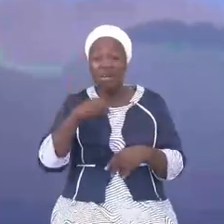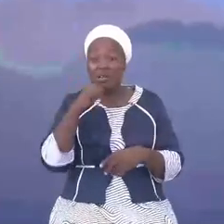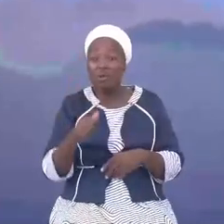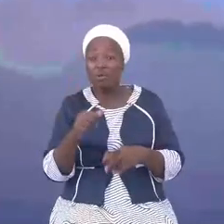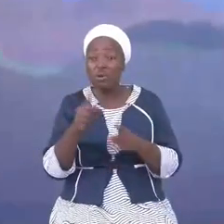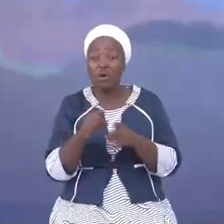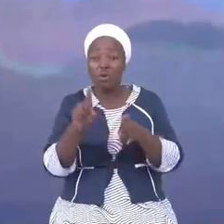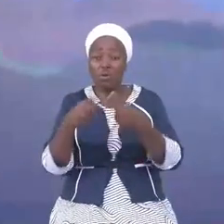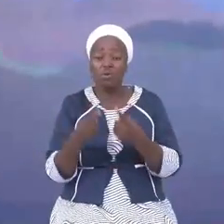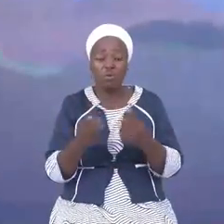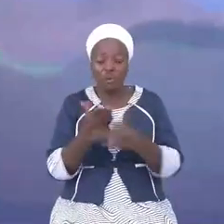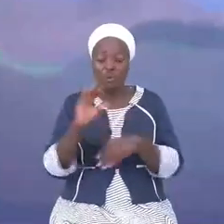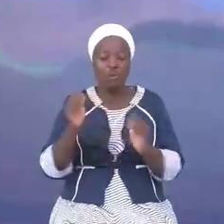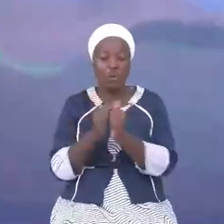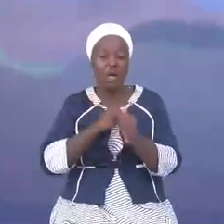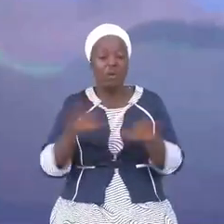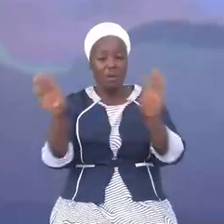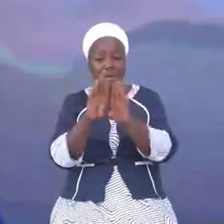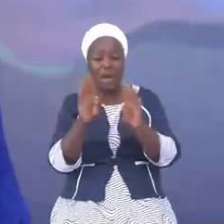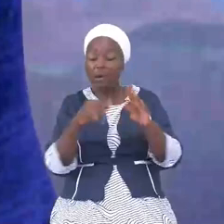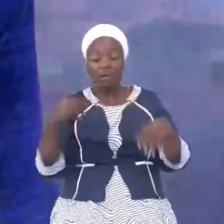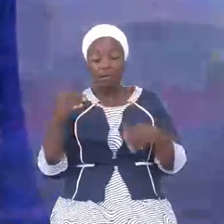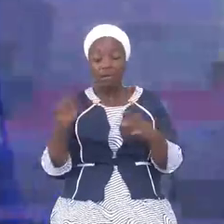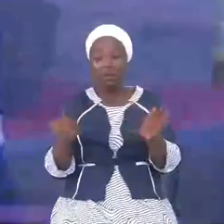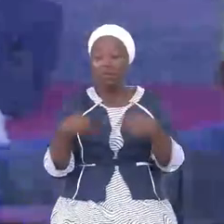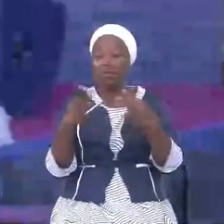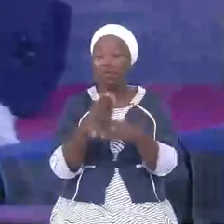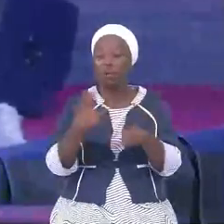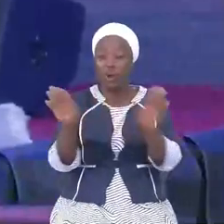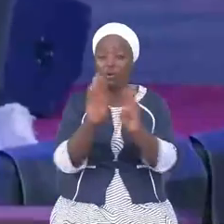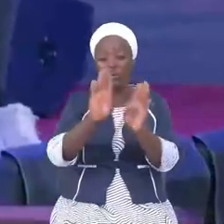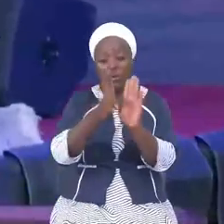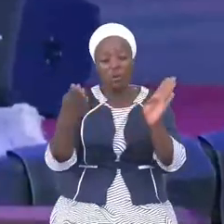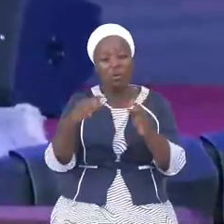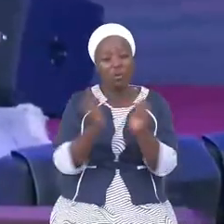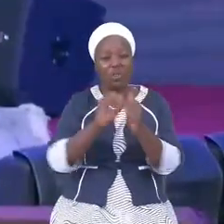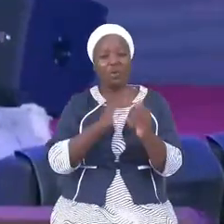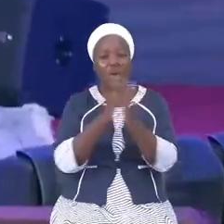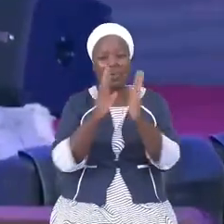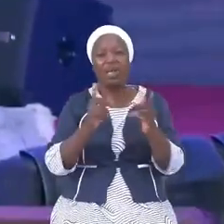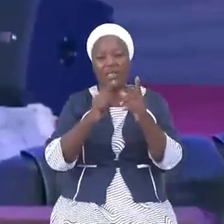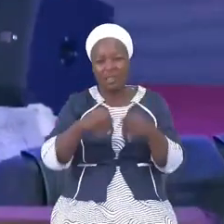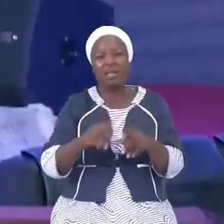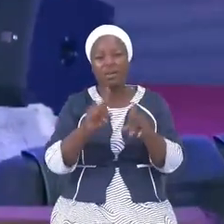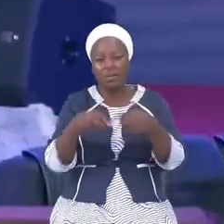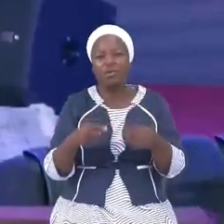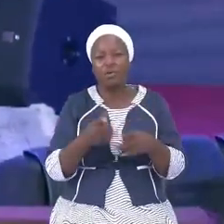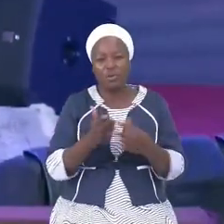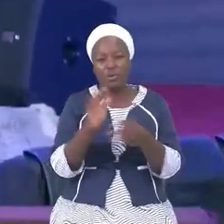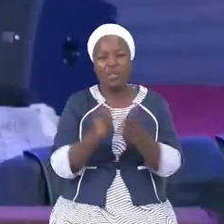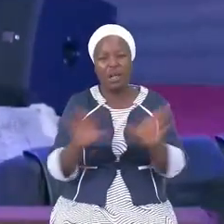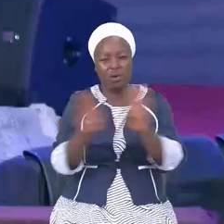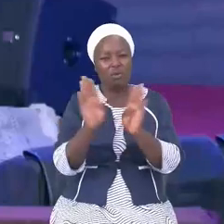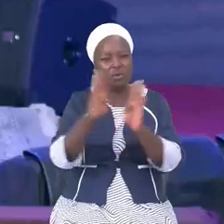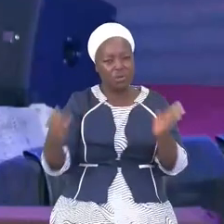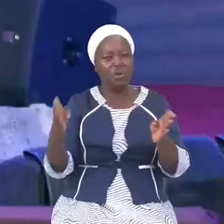peuvent passer par les portes fermées. Nous ne pouvons pas passer par tous les lieux. Ils ont mis des sécurités là-bas. Nous